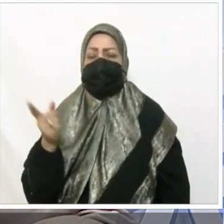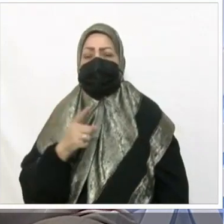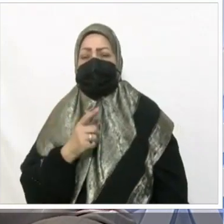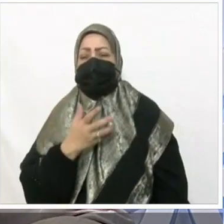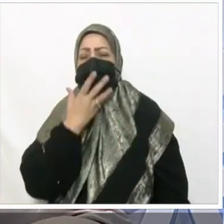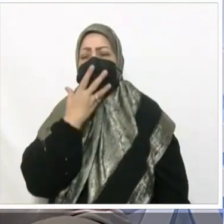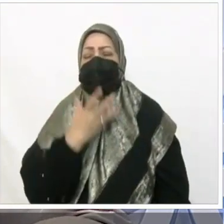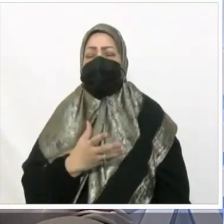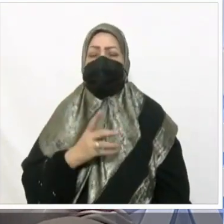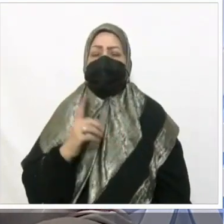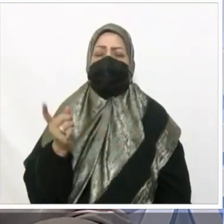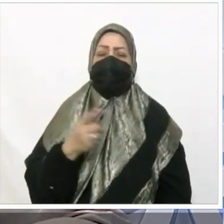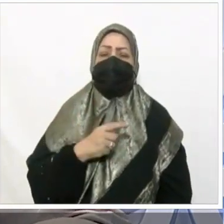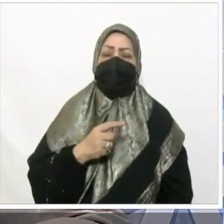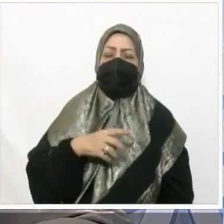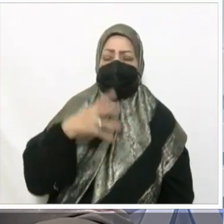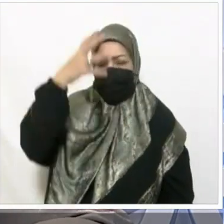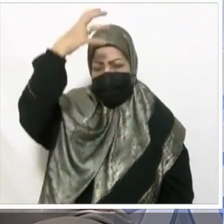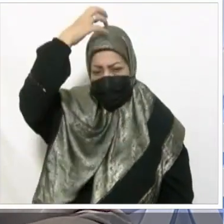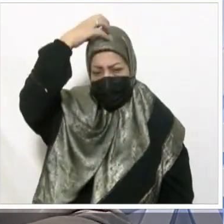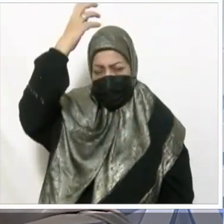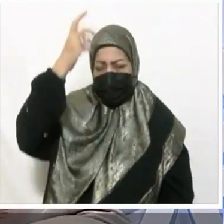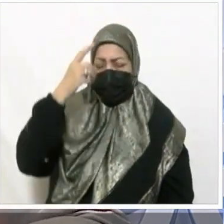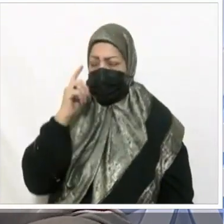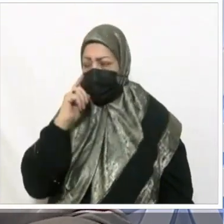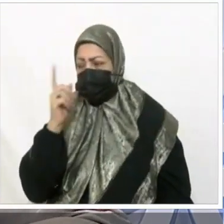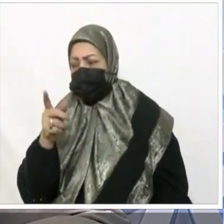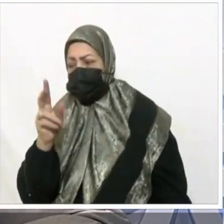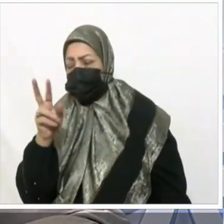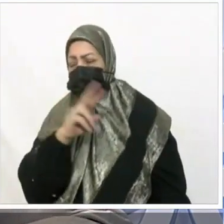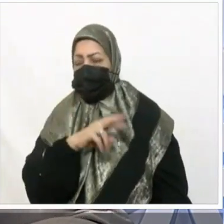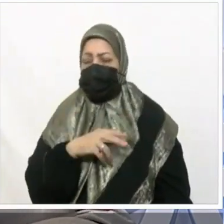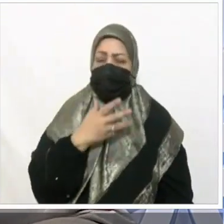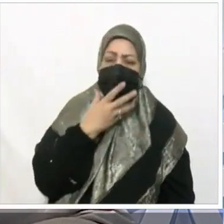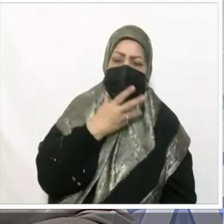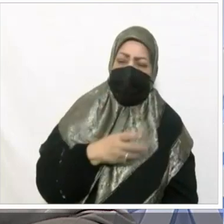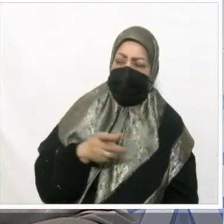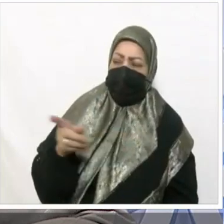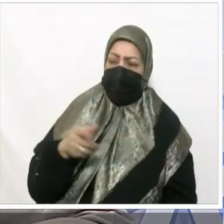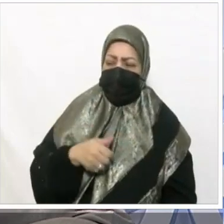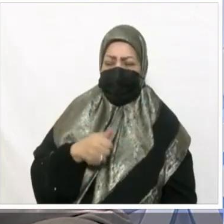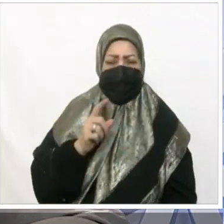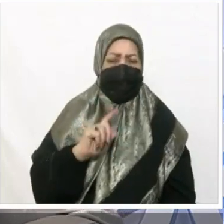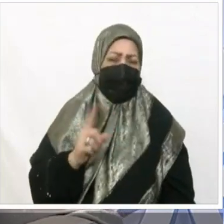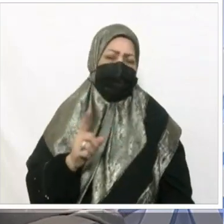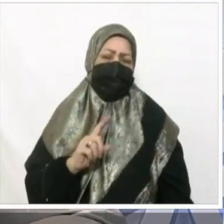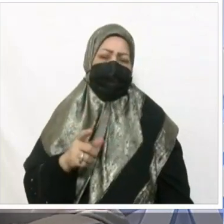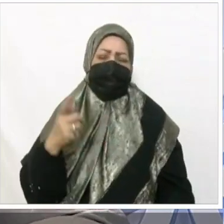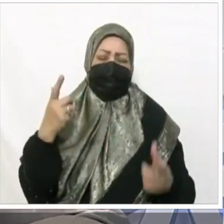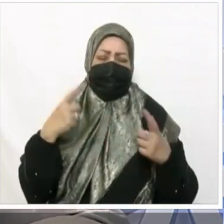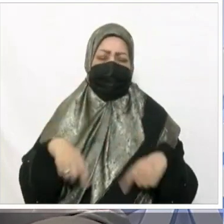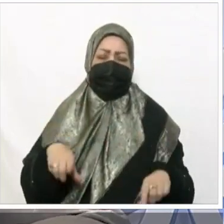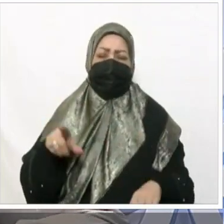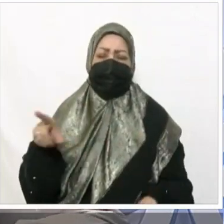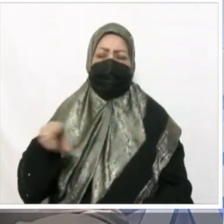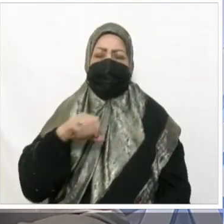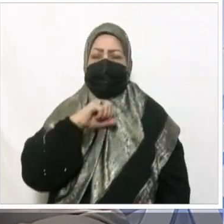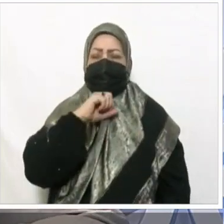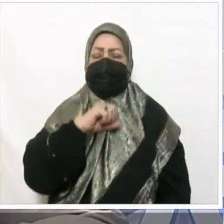الصلاة لكنه ليس مفتيا، فليس كل شيخ يستفتى، وليس كل حافظ